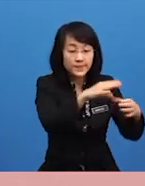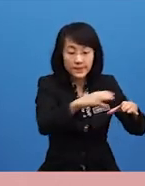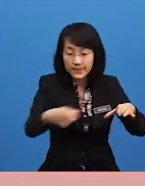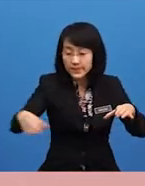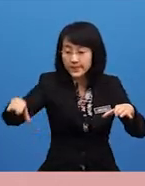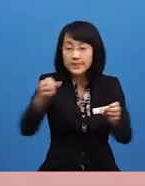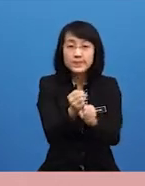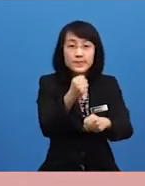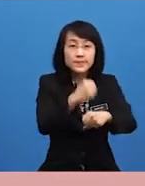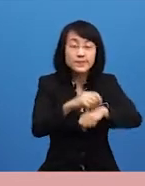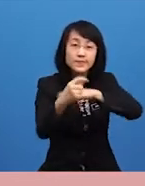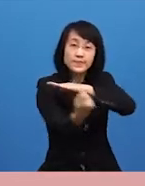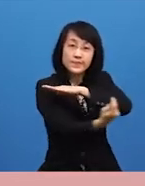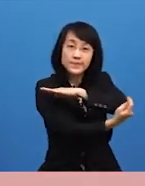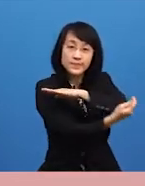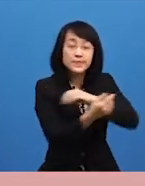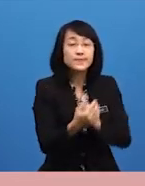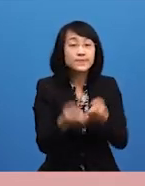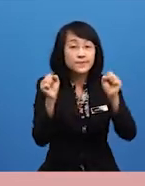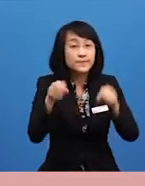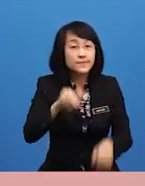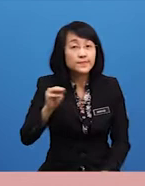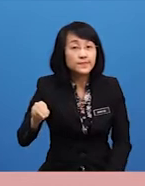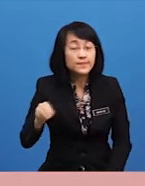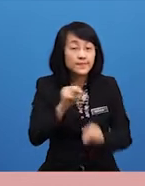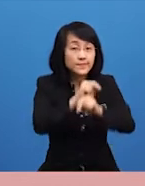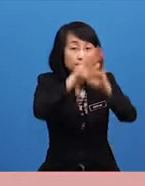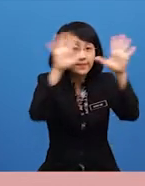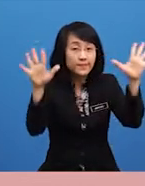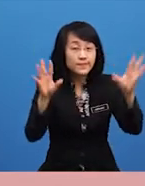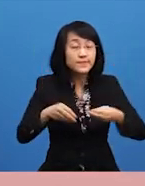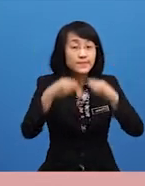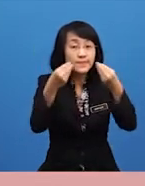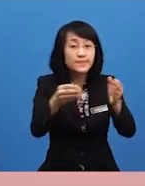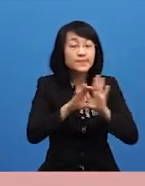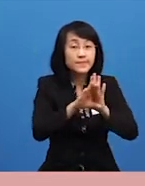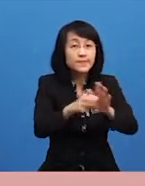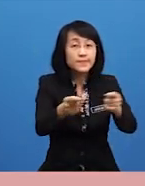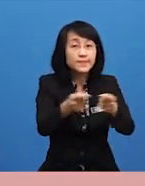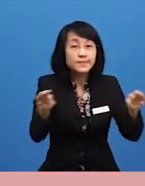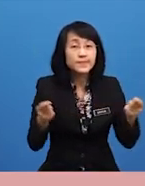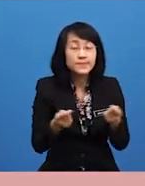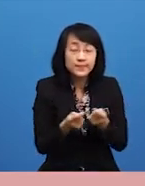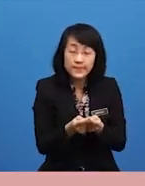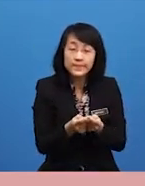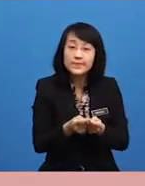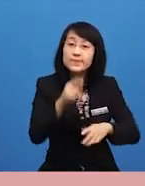membentuk tanjung. Bolehkah murid-murid nyatakan contoh lokasi tanjung di